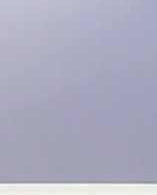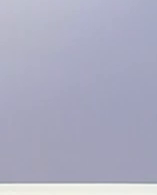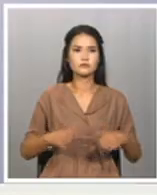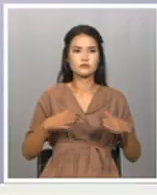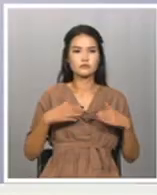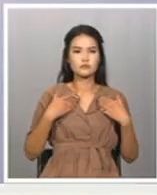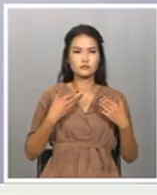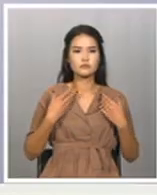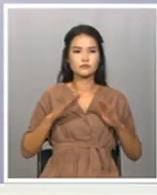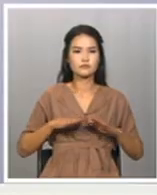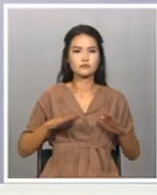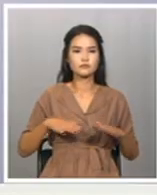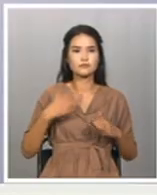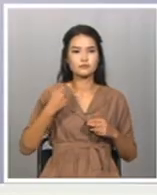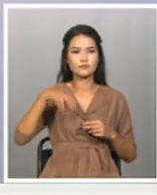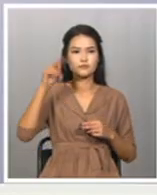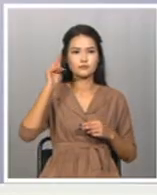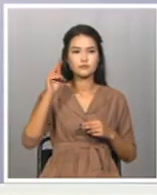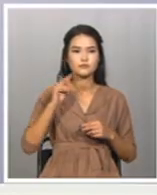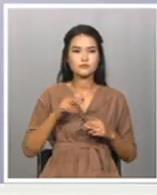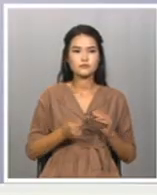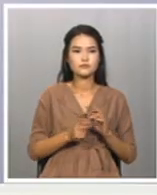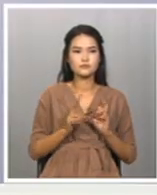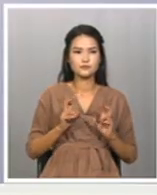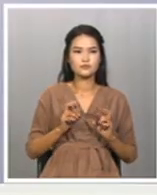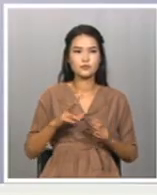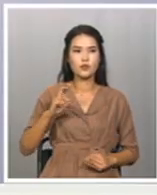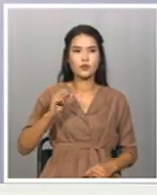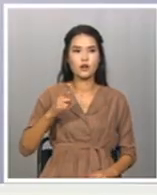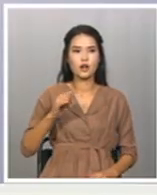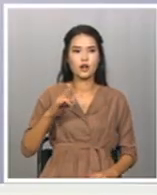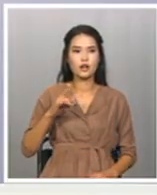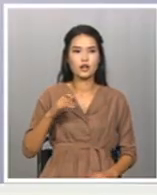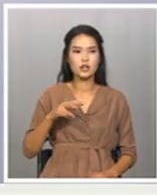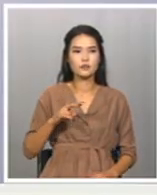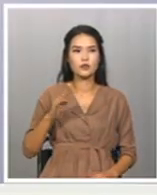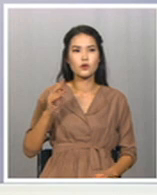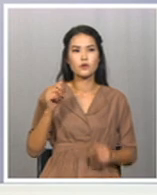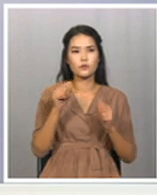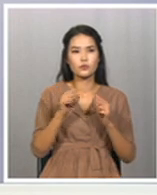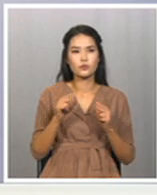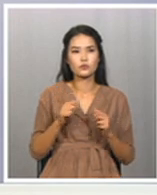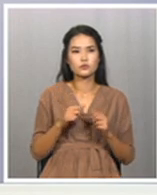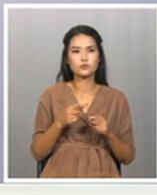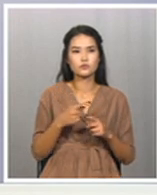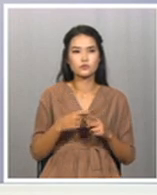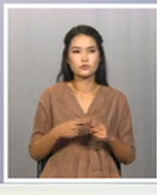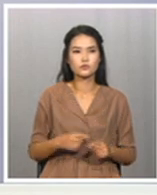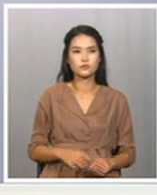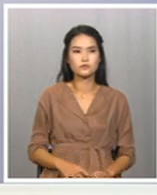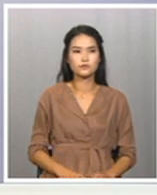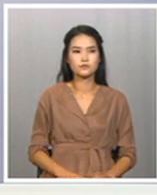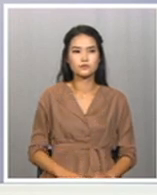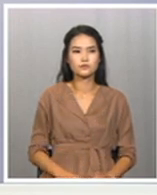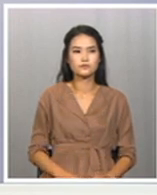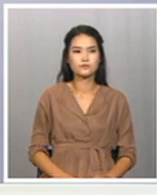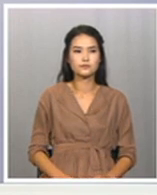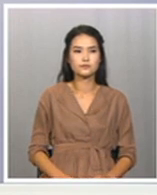Сәлеметсіздер ме, оқушылар! Бүгінгі сабағымыздың тақырыбы – логарифмдік функцияның туындысы.